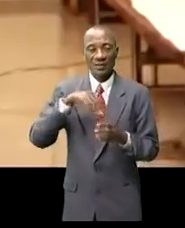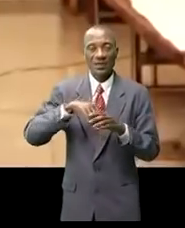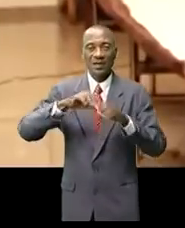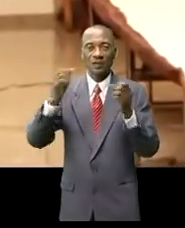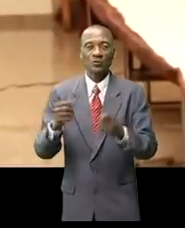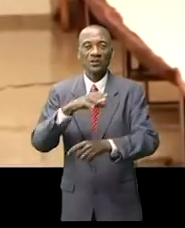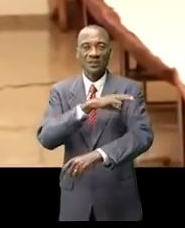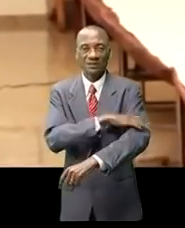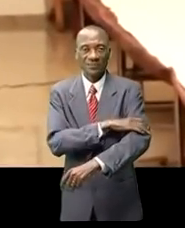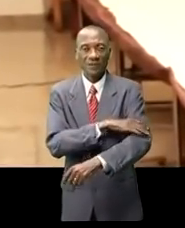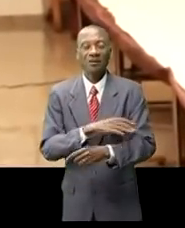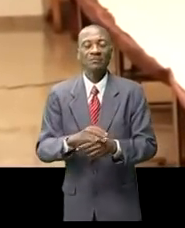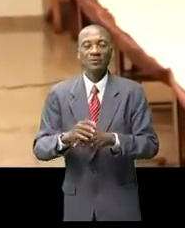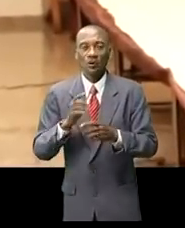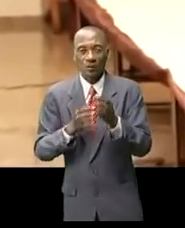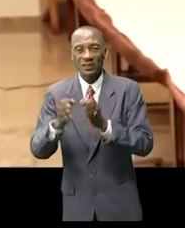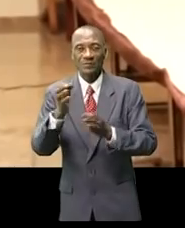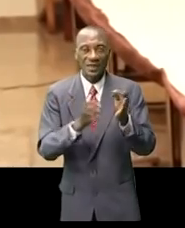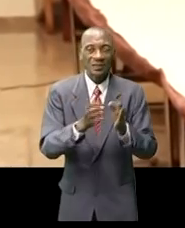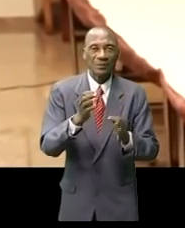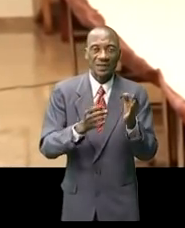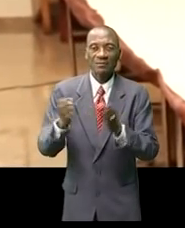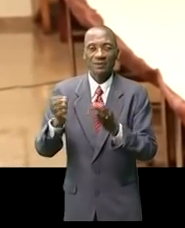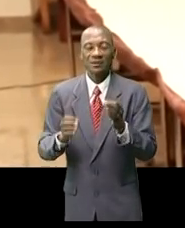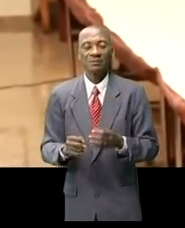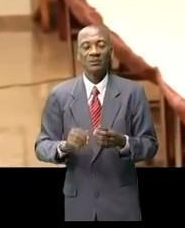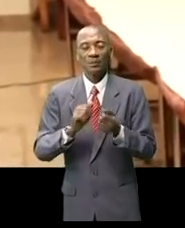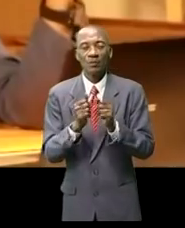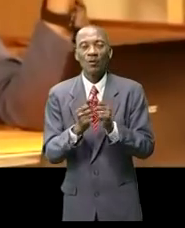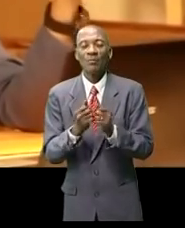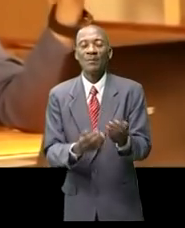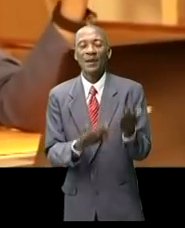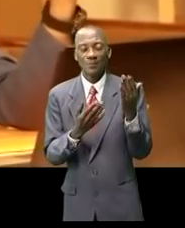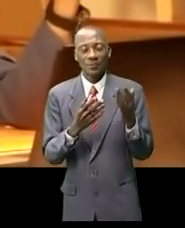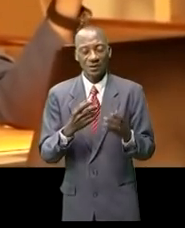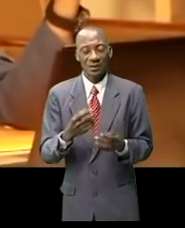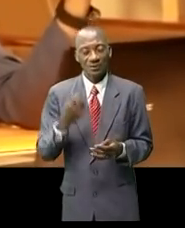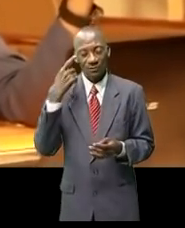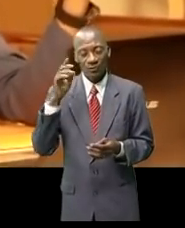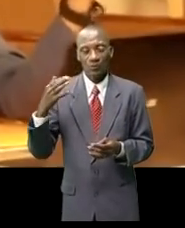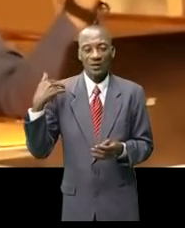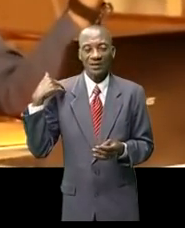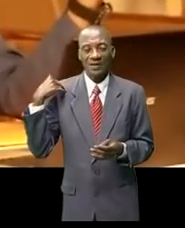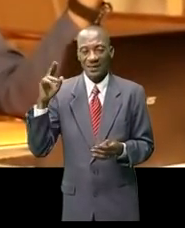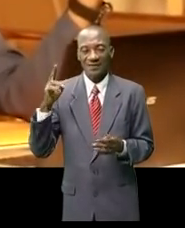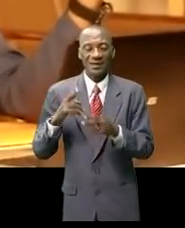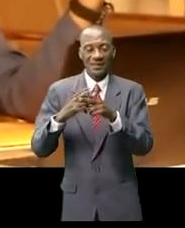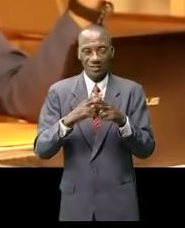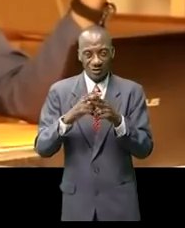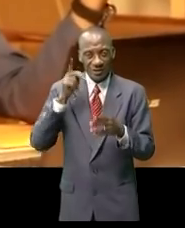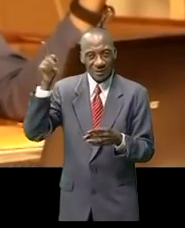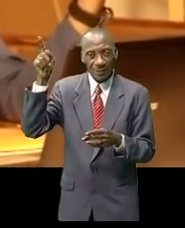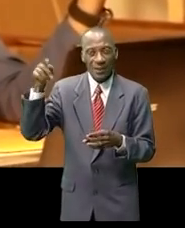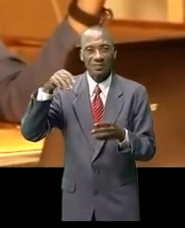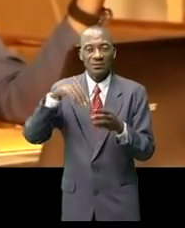Leader. Dans le volet sécuritaire, la question fondamentale a tourné autour de l'état de siège, bilan de 100 jours. L'orateur est parti de